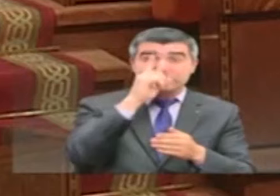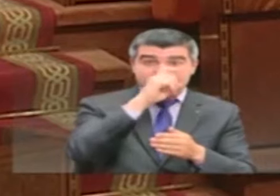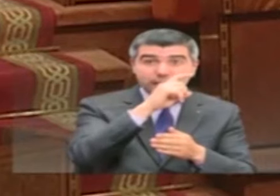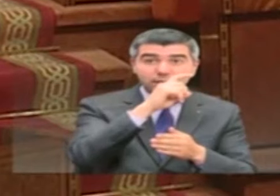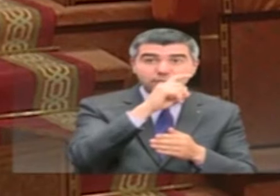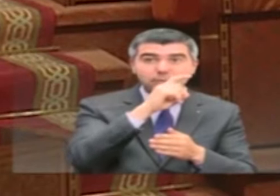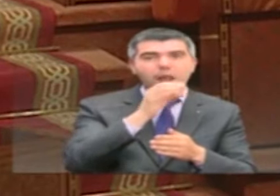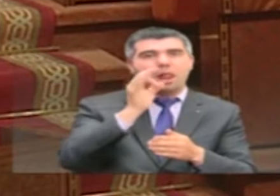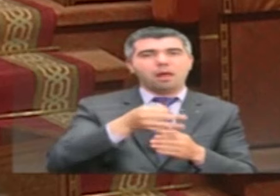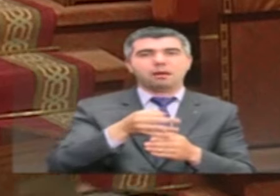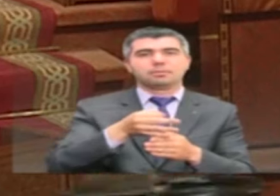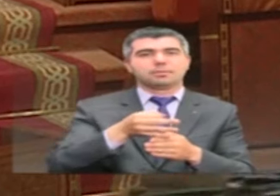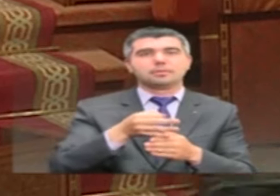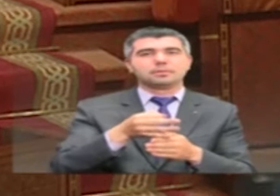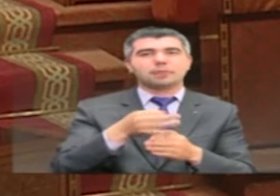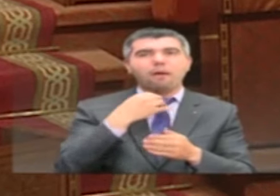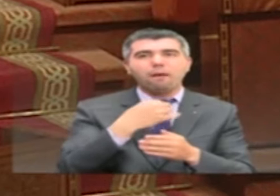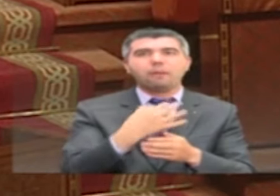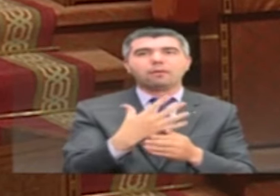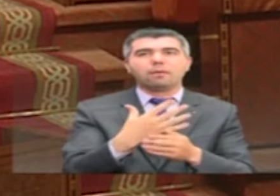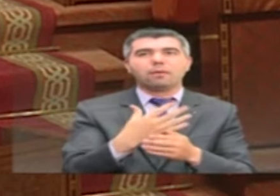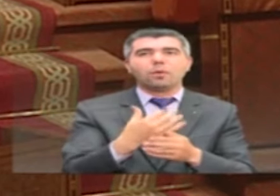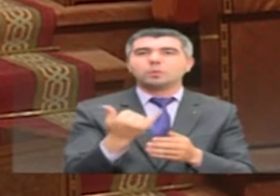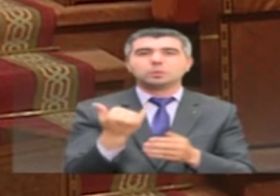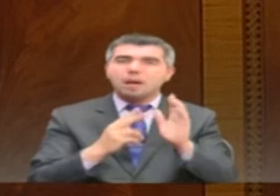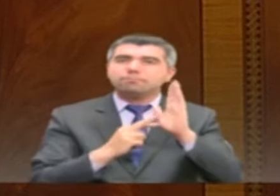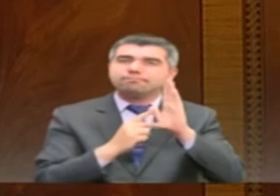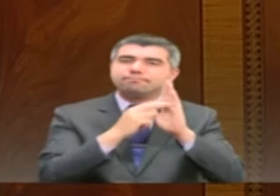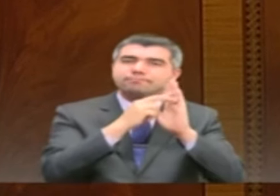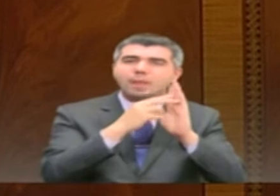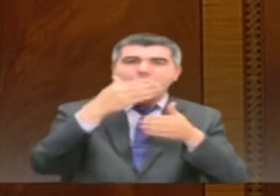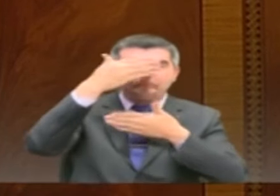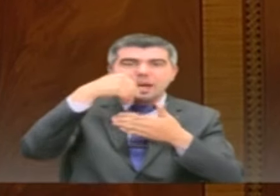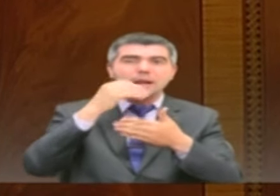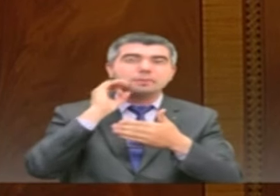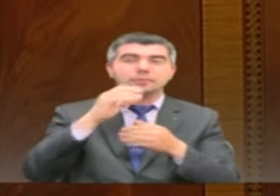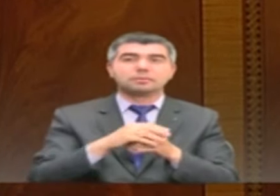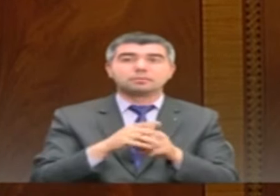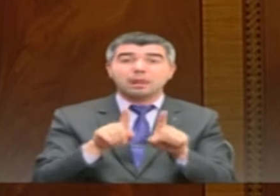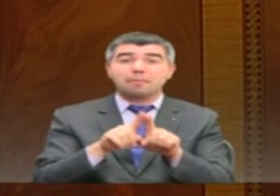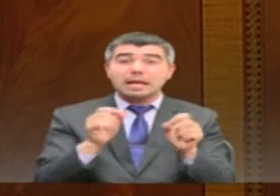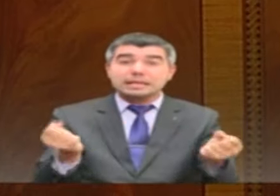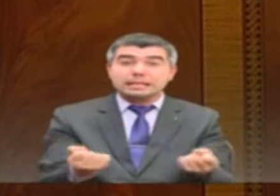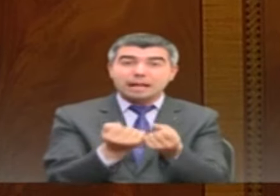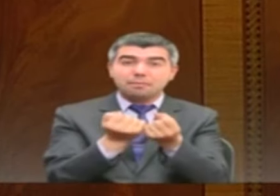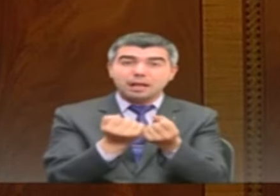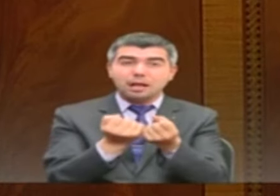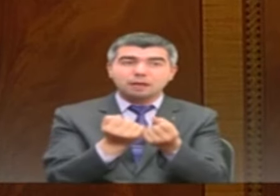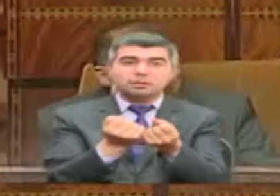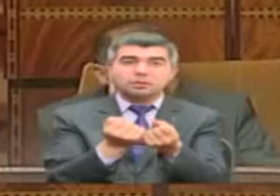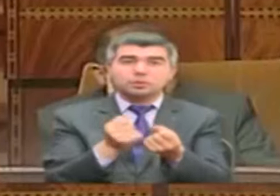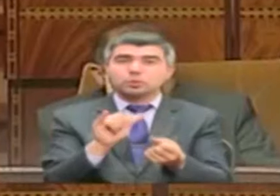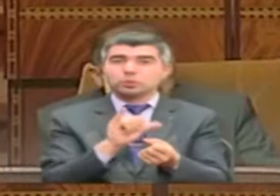للمؤسسات والثوابت الوطنيه الجامعه للامه المغربيه ومن خلال دعم ومسانده البرامج